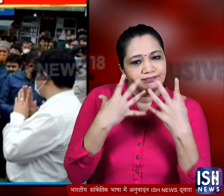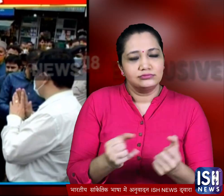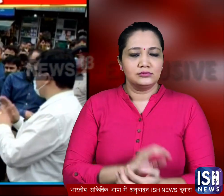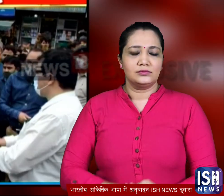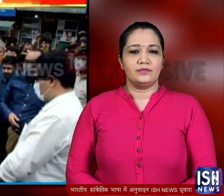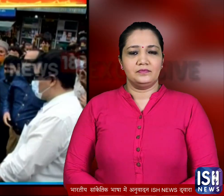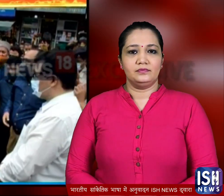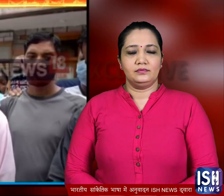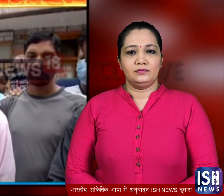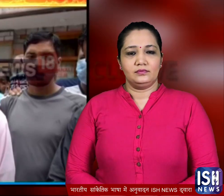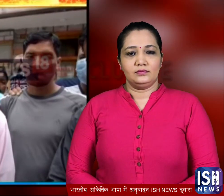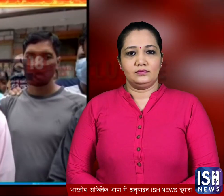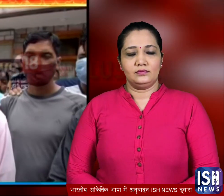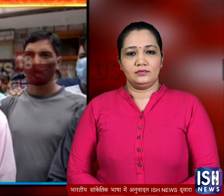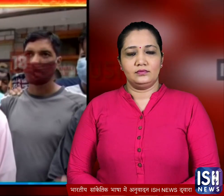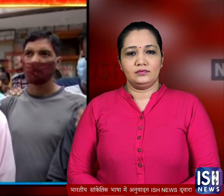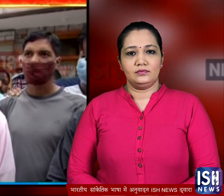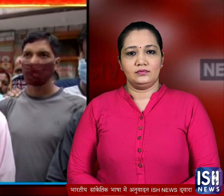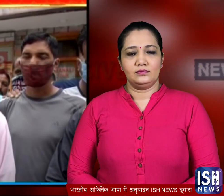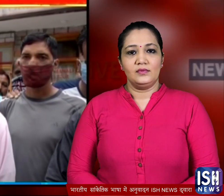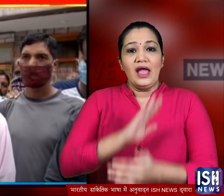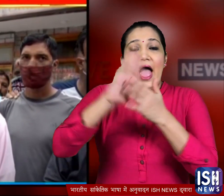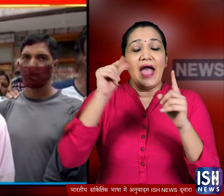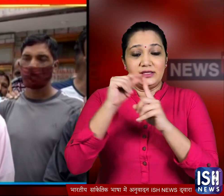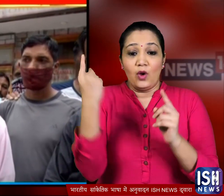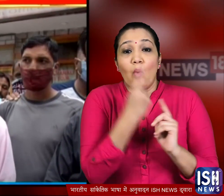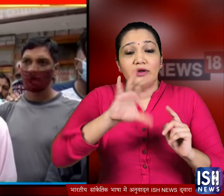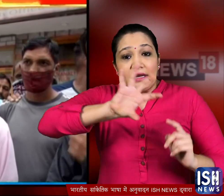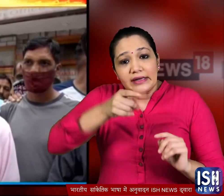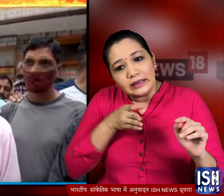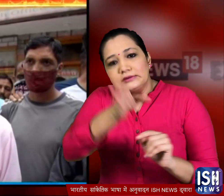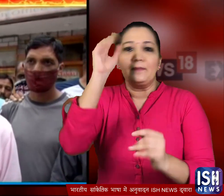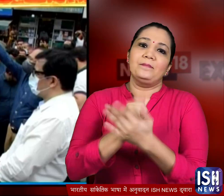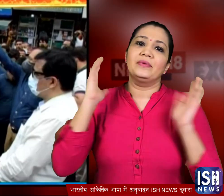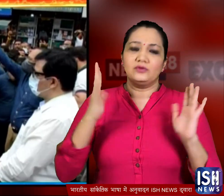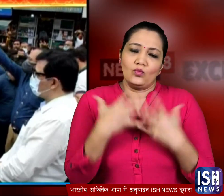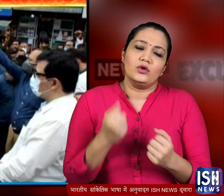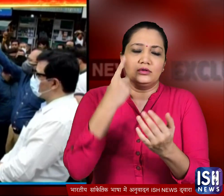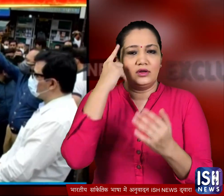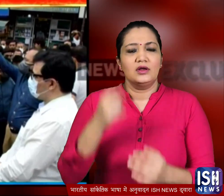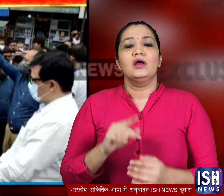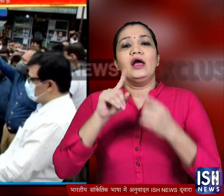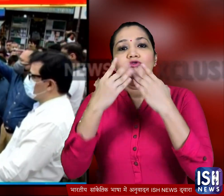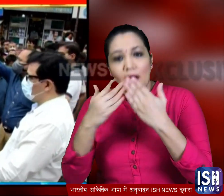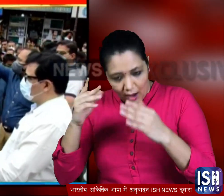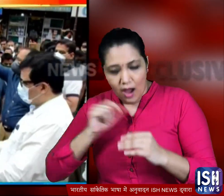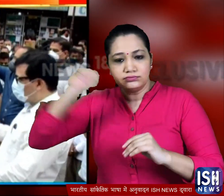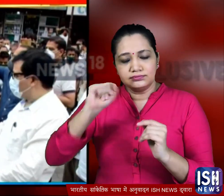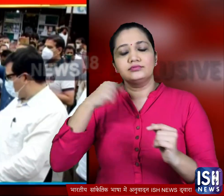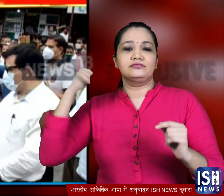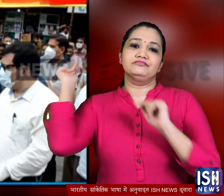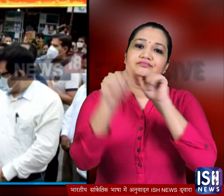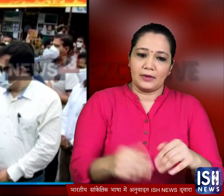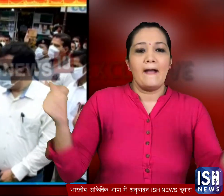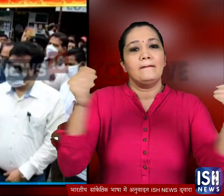बात को उनके सामने रख पाएंगे। जो टैक्सियां चले या तो फिर HP नंबर जो कि हिमाचल की टैक्सियां चले। प्रदर्शन की जानकारी मिलने पर शिक्षा मंत्री ने